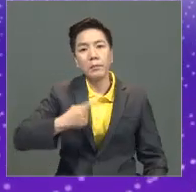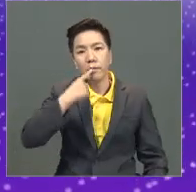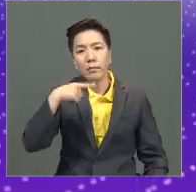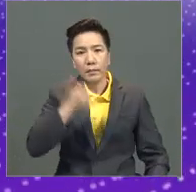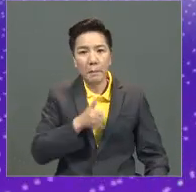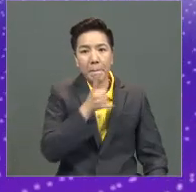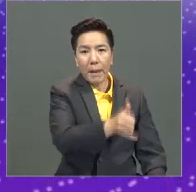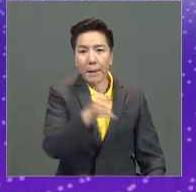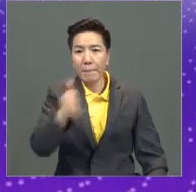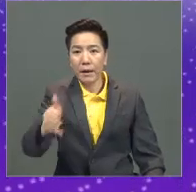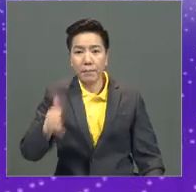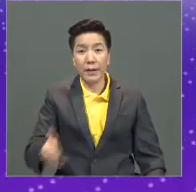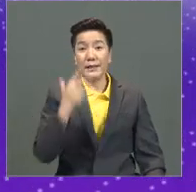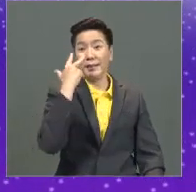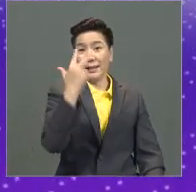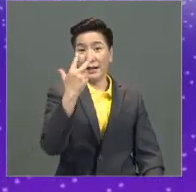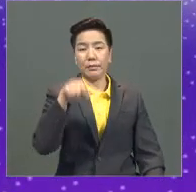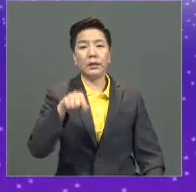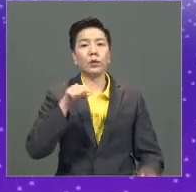กรกฎาคมที่ผ่านมาบอกว่าใครไปที่ 3